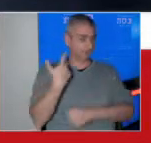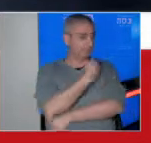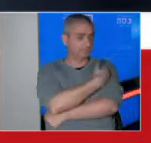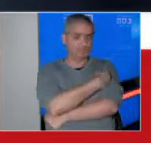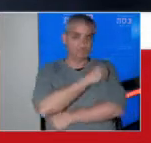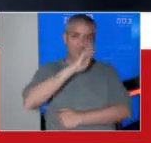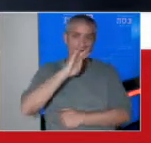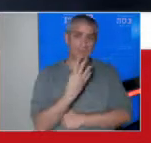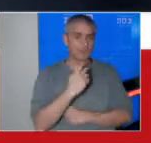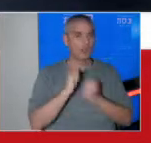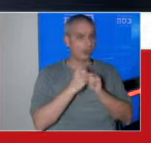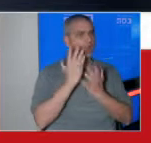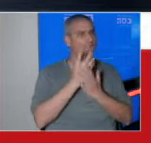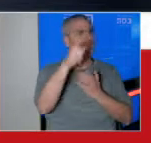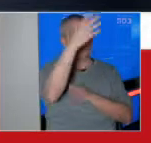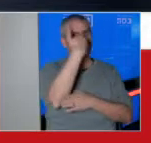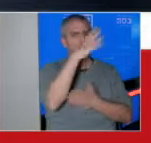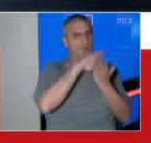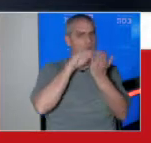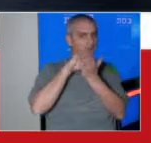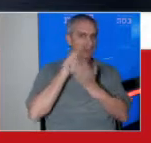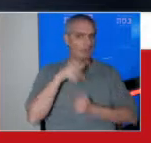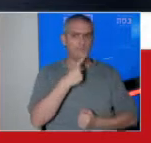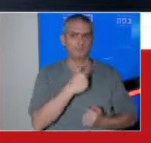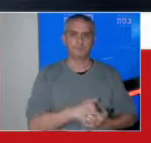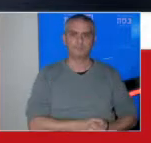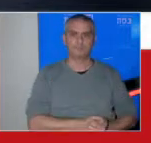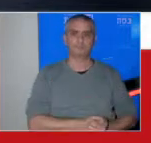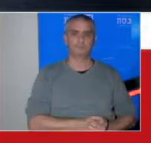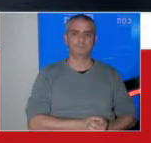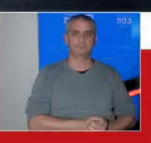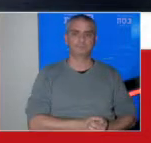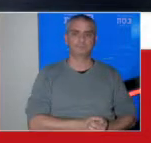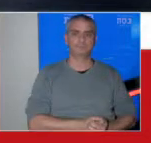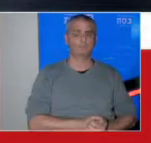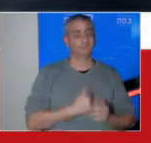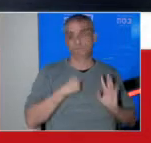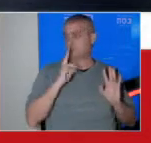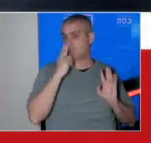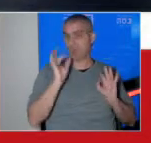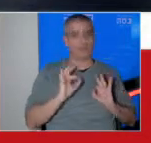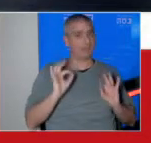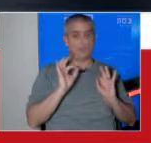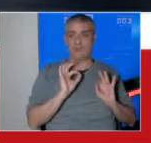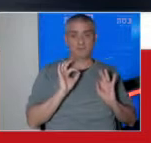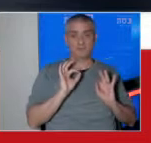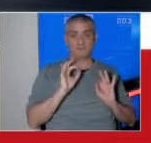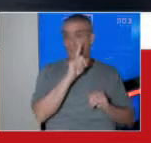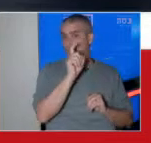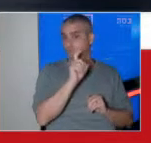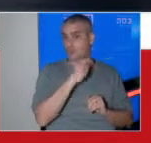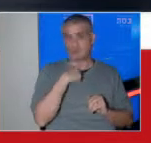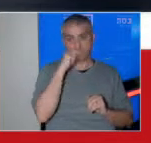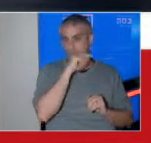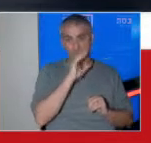מחסנים באמנה הרביעית, או שכבר אנחנו רואים תנועה במקומות אחרים גם? אני עוד לא ראיתי אף, אולי אני